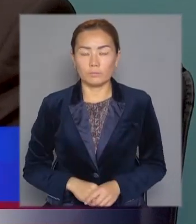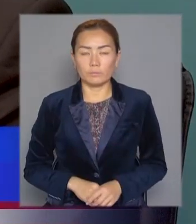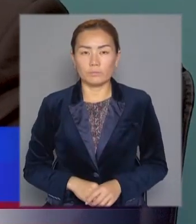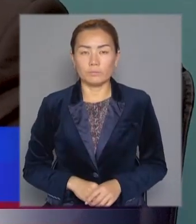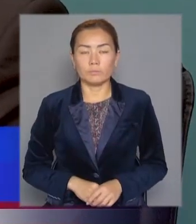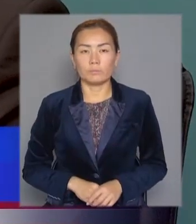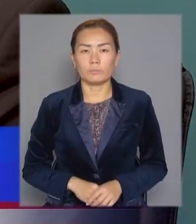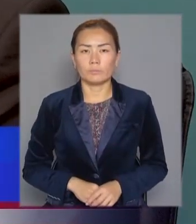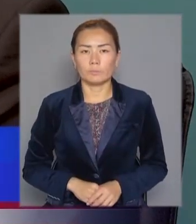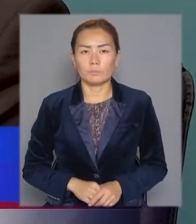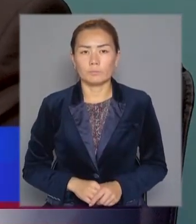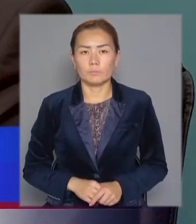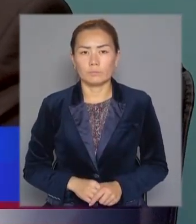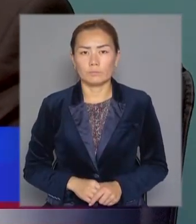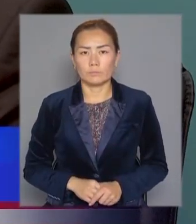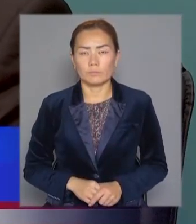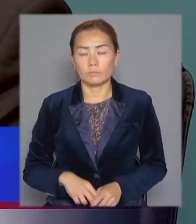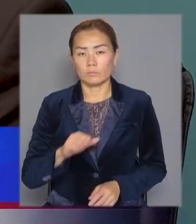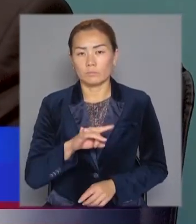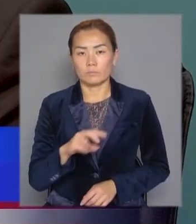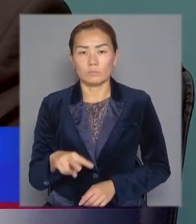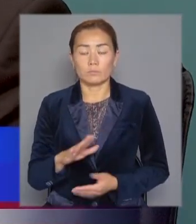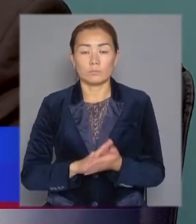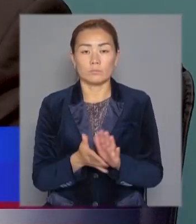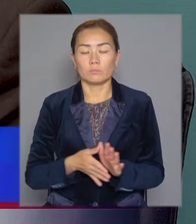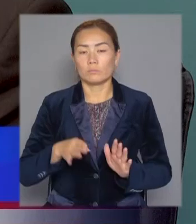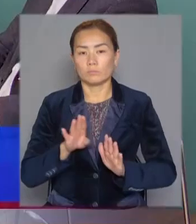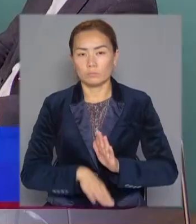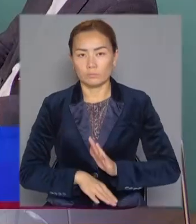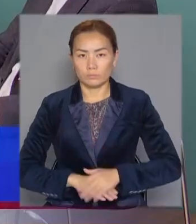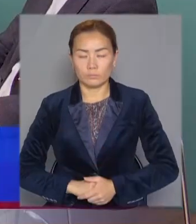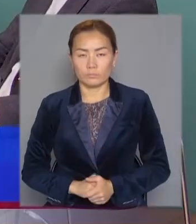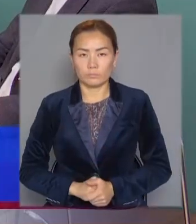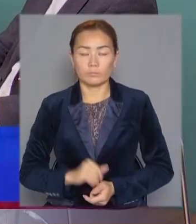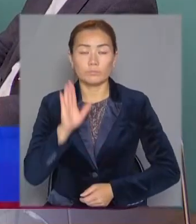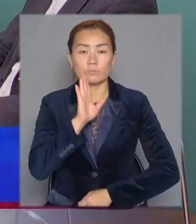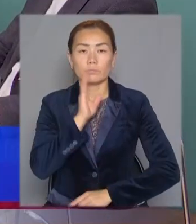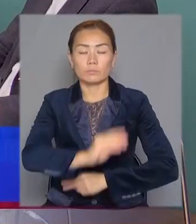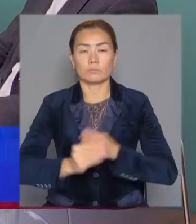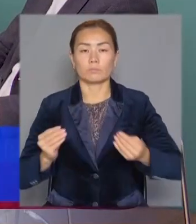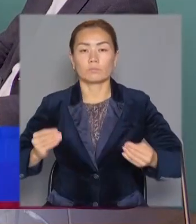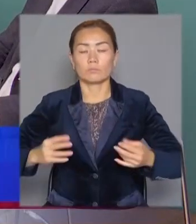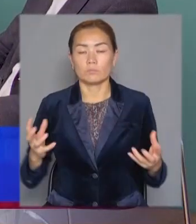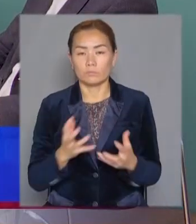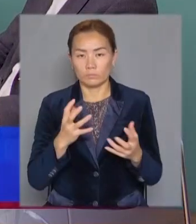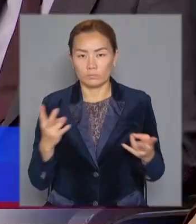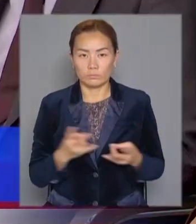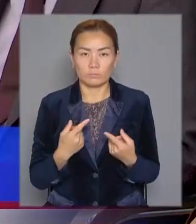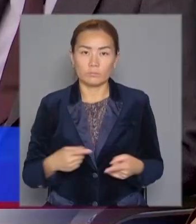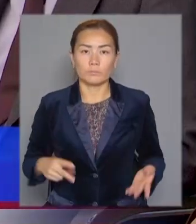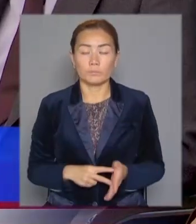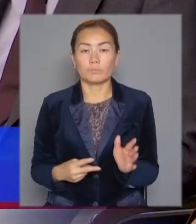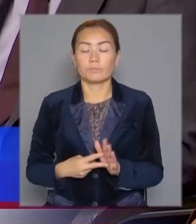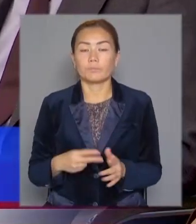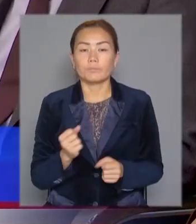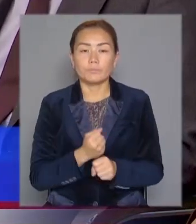Арал. Арал теңіздің жағдайы бізге де келеді. Қарасуда қасиет бар демекші, отырыста көптеген жоспарлар